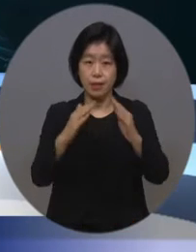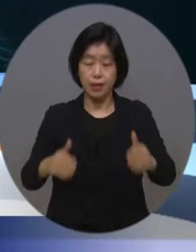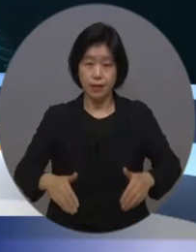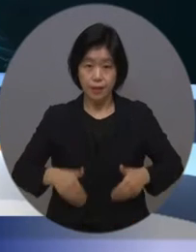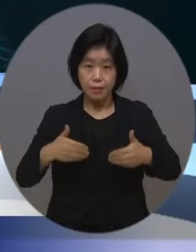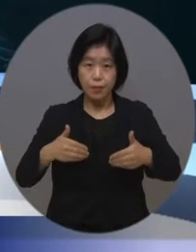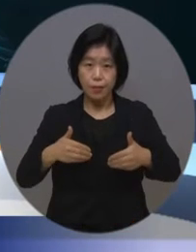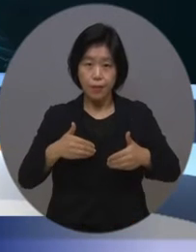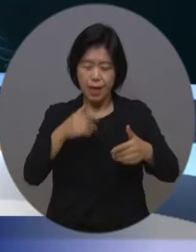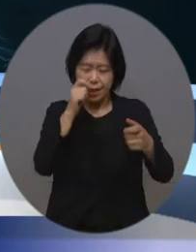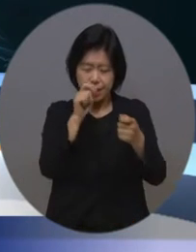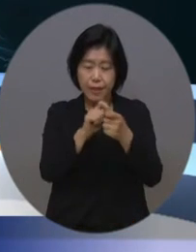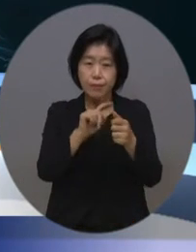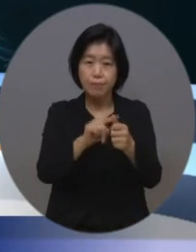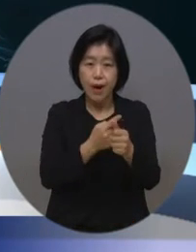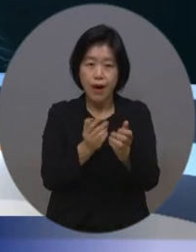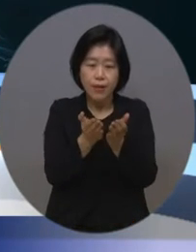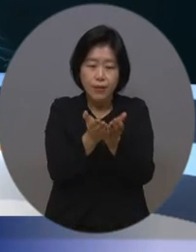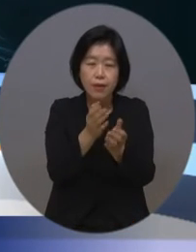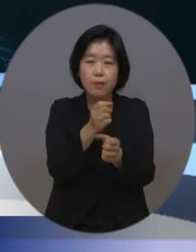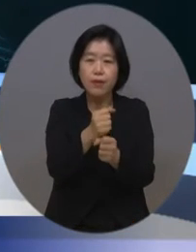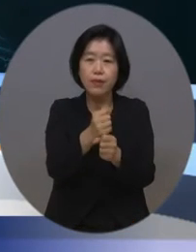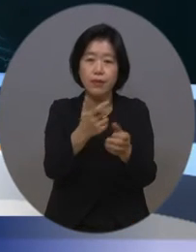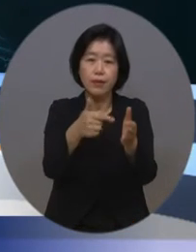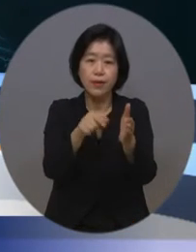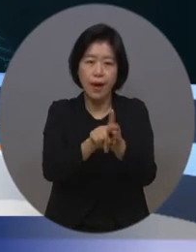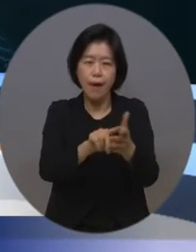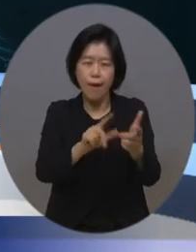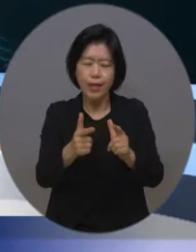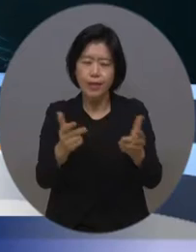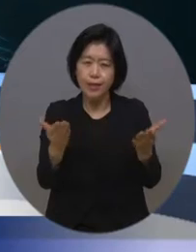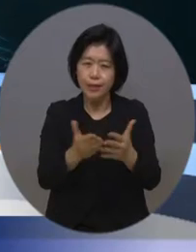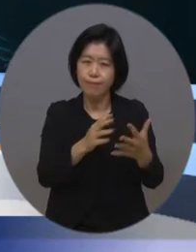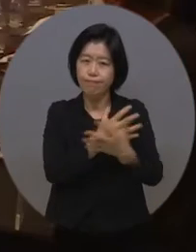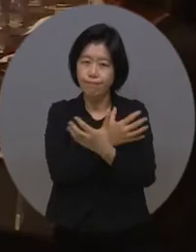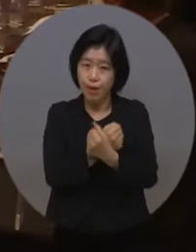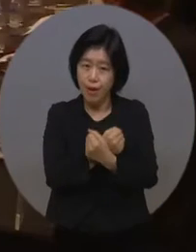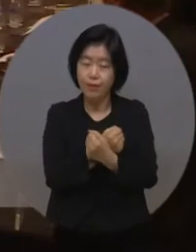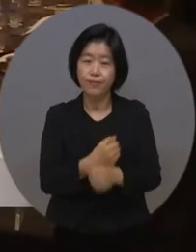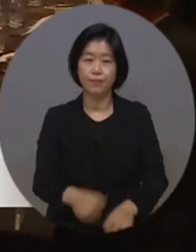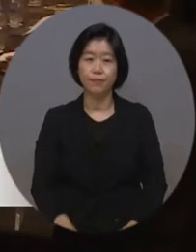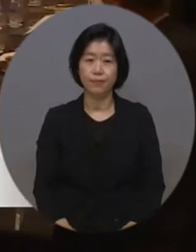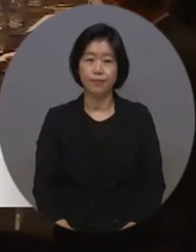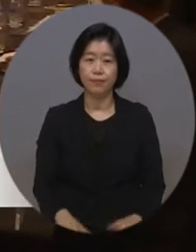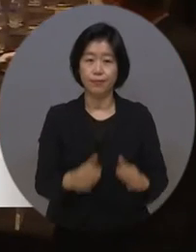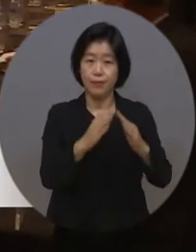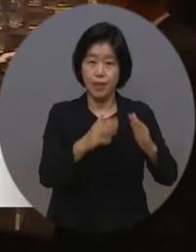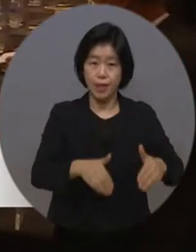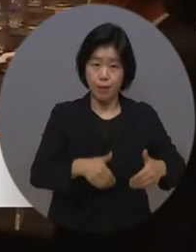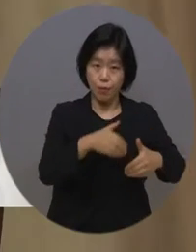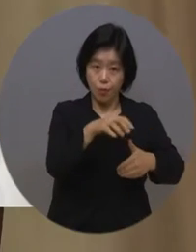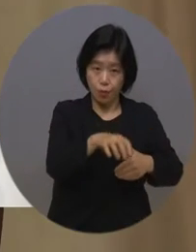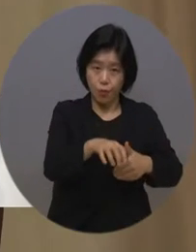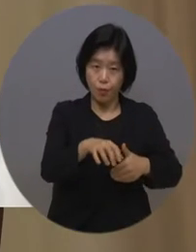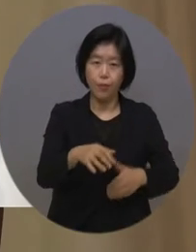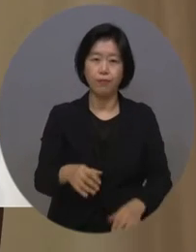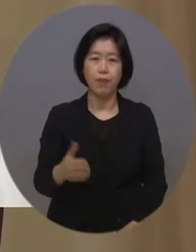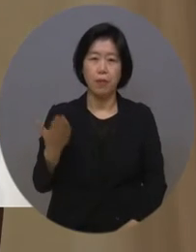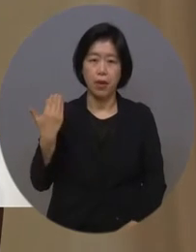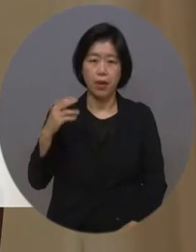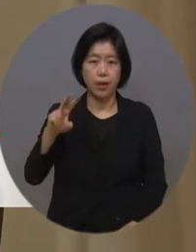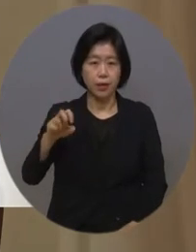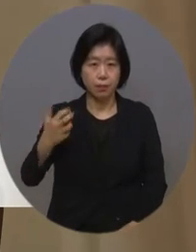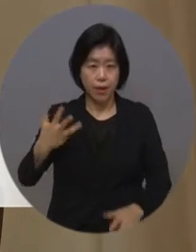전라남도가 친환경 선박 생태계 조성을 위한 업무 협약을 가졌습니다. 전라남도는 지난달 28일 영암